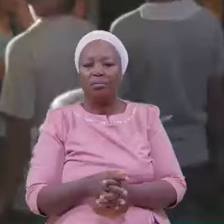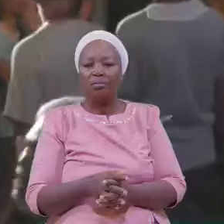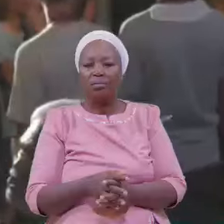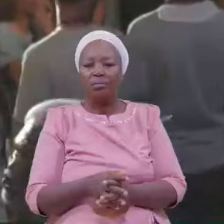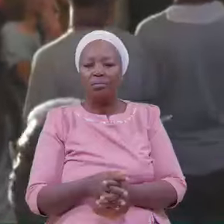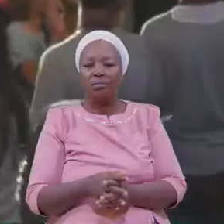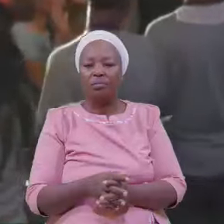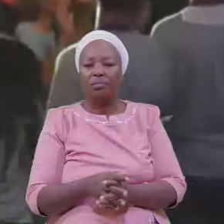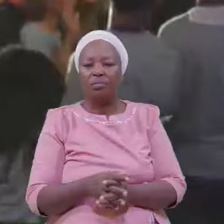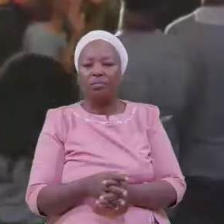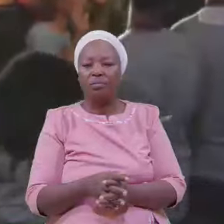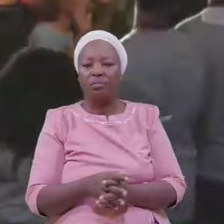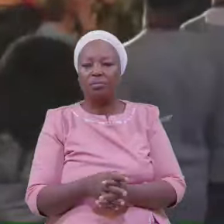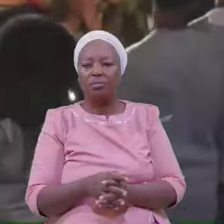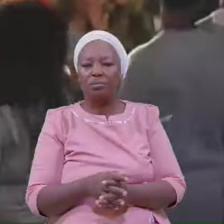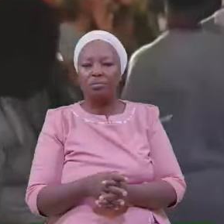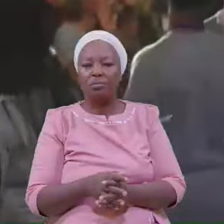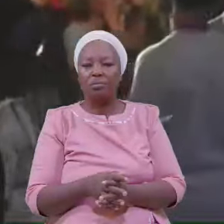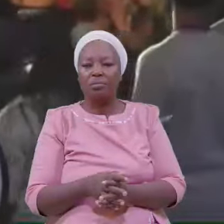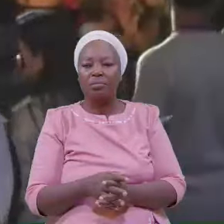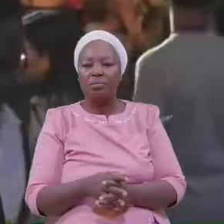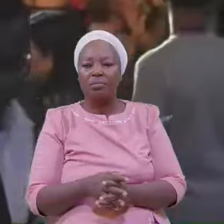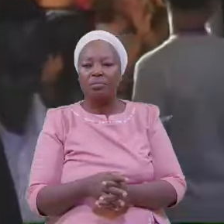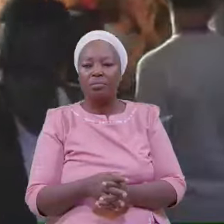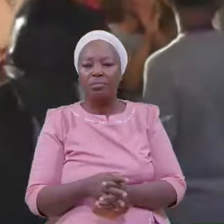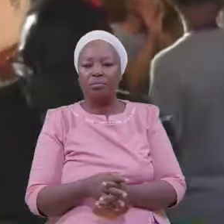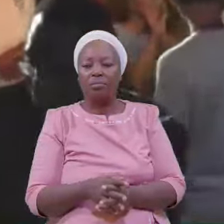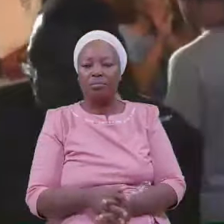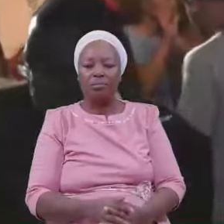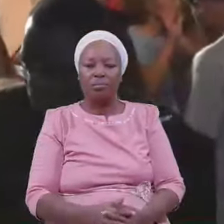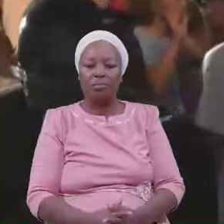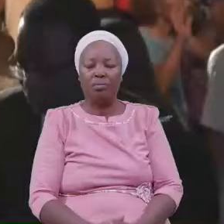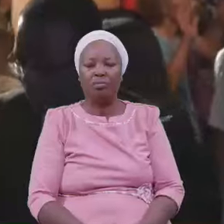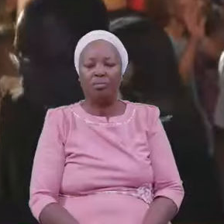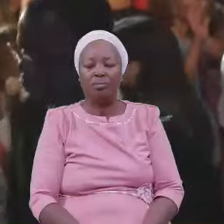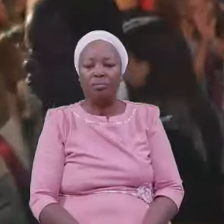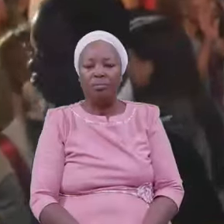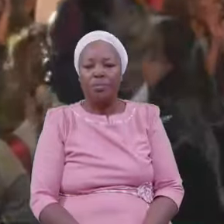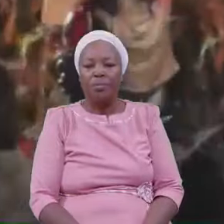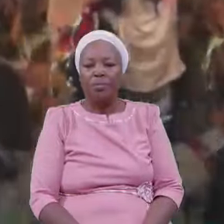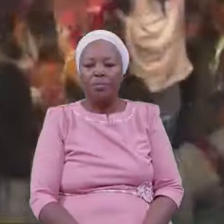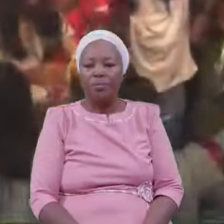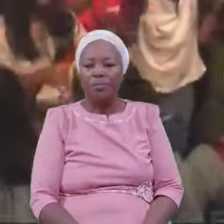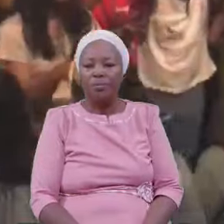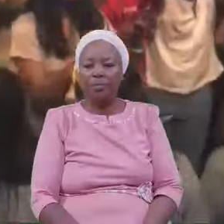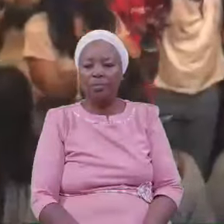nais niyong tumingala sa Panginoon. Nais niyong tanggapin ang kaligtasan na ibinibigay ng